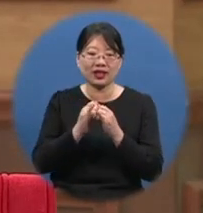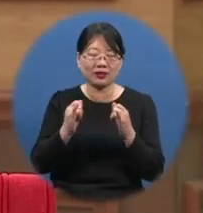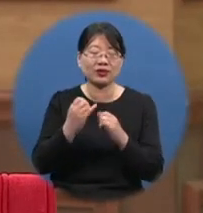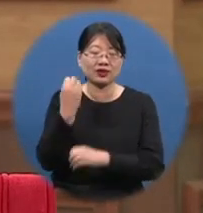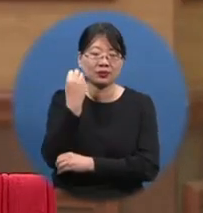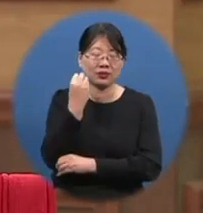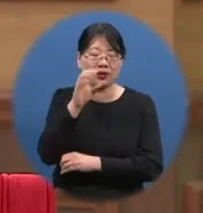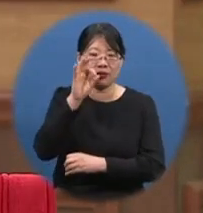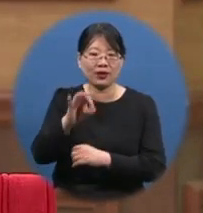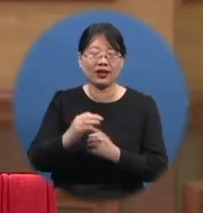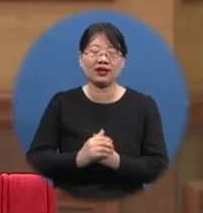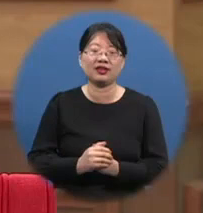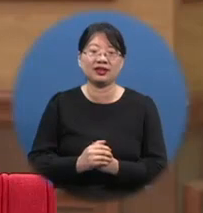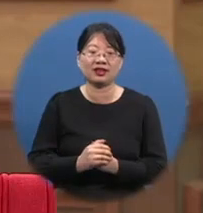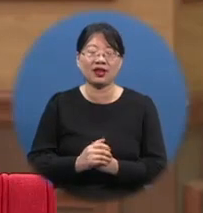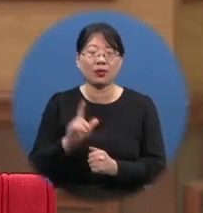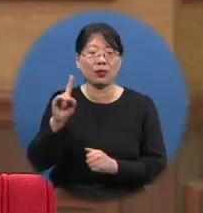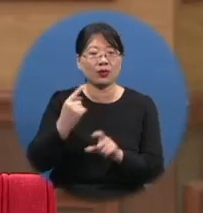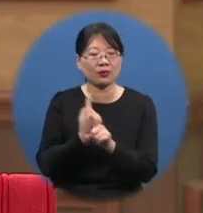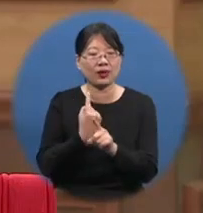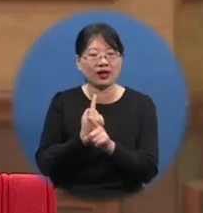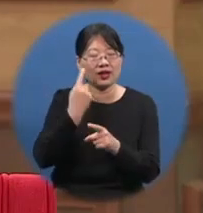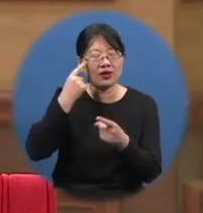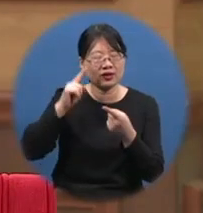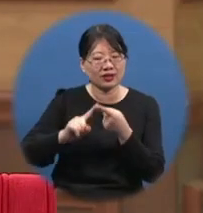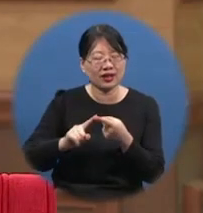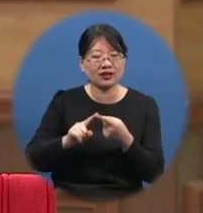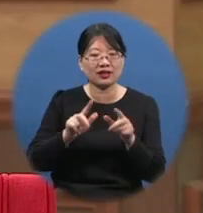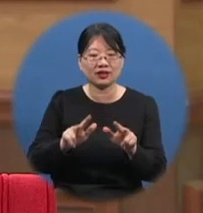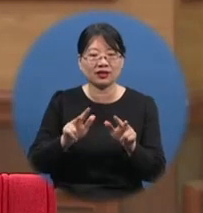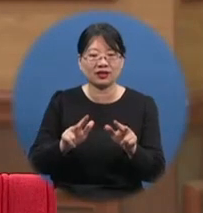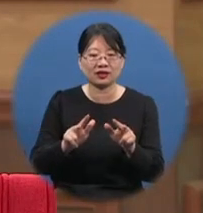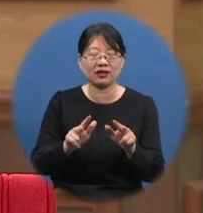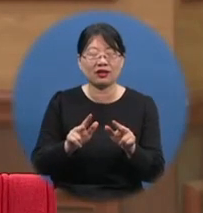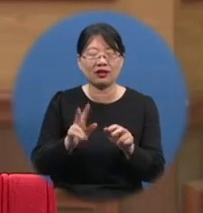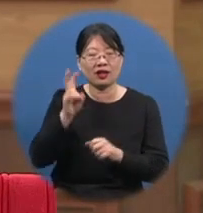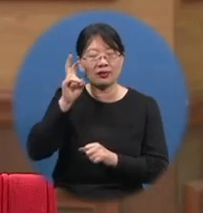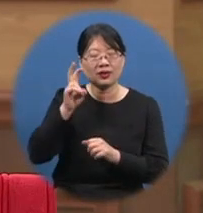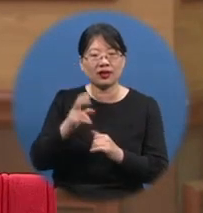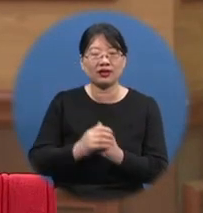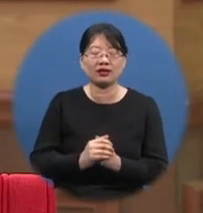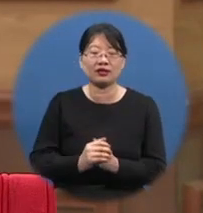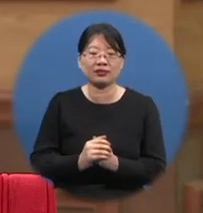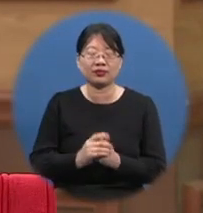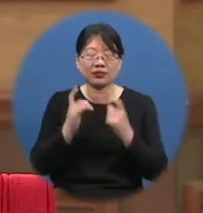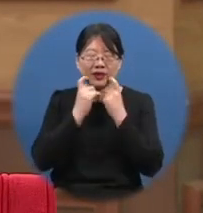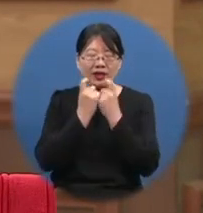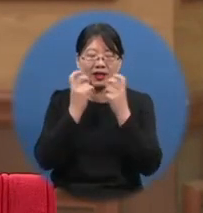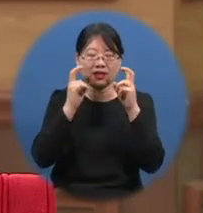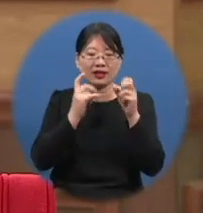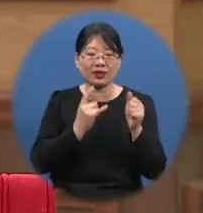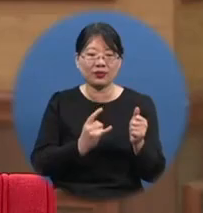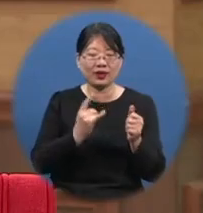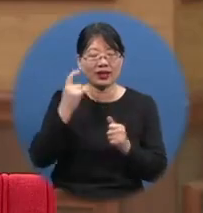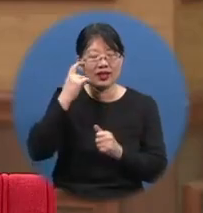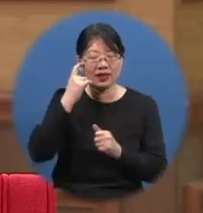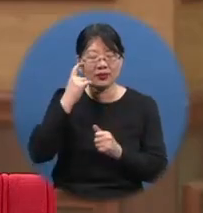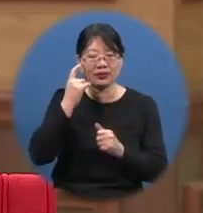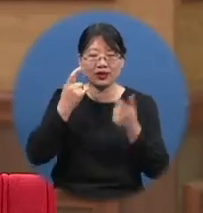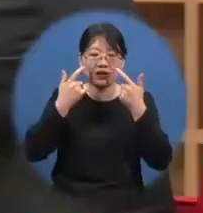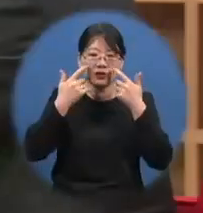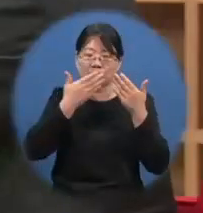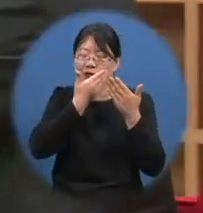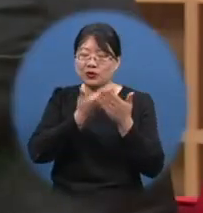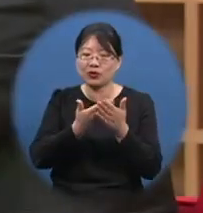예, 예. 뭘 바꿔야 될지 이렇게 하는 쪽이 아무래도 민간기업의 감각이 또 중요할